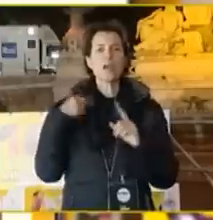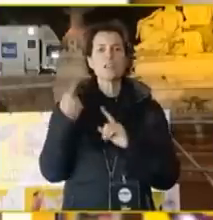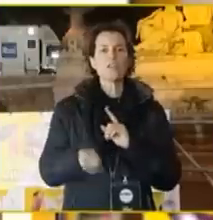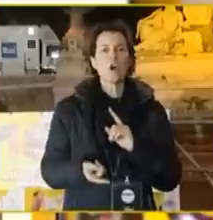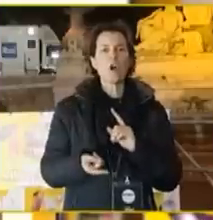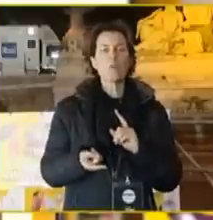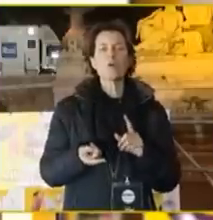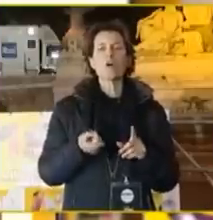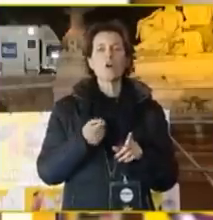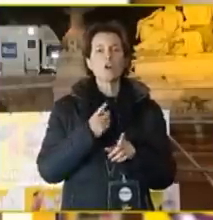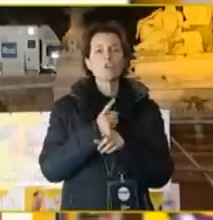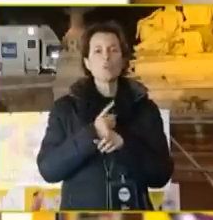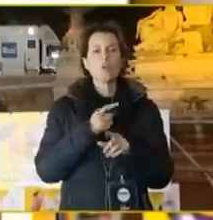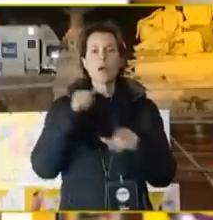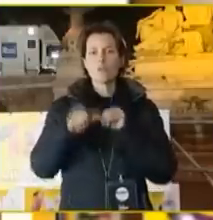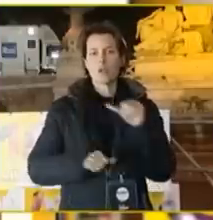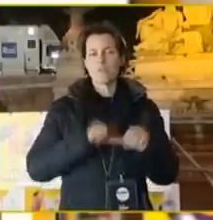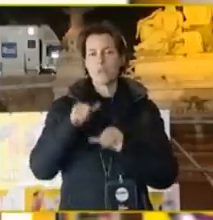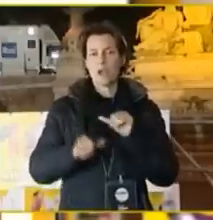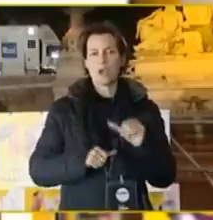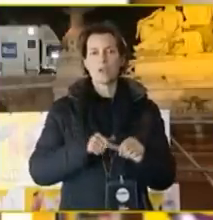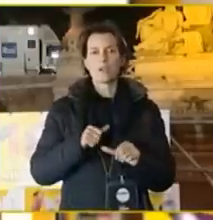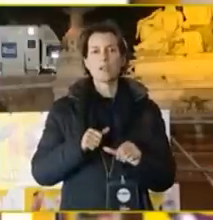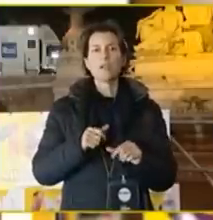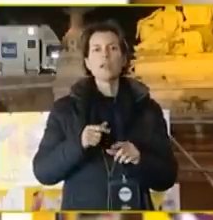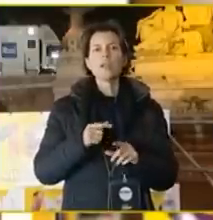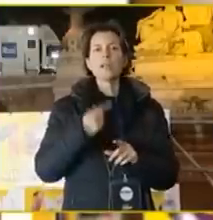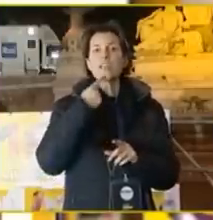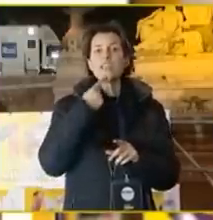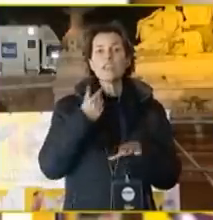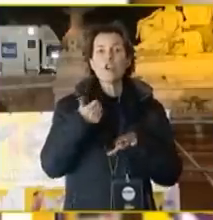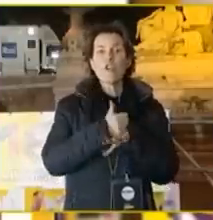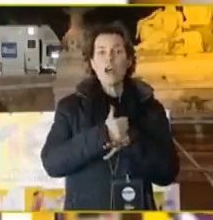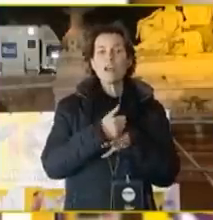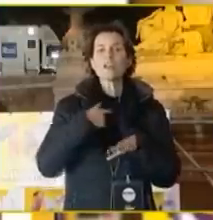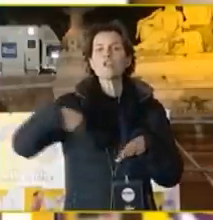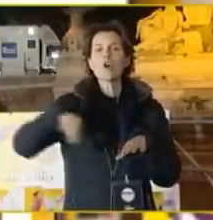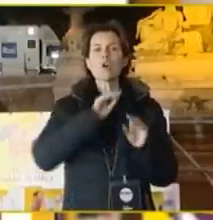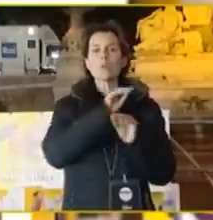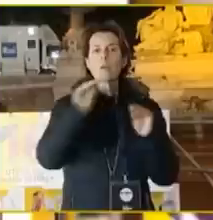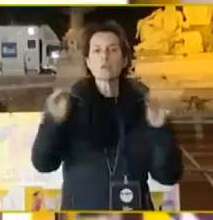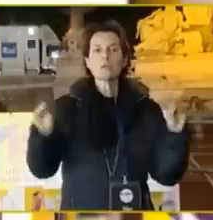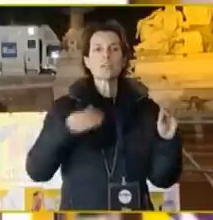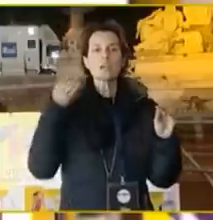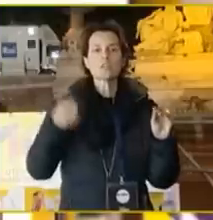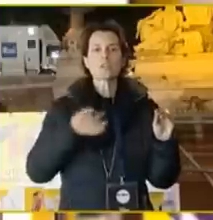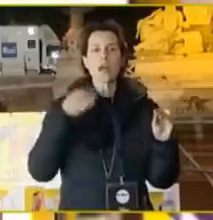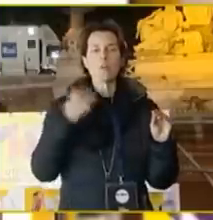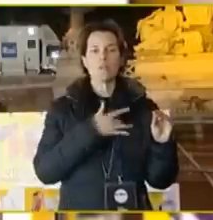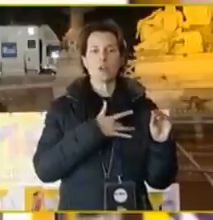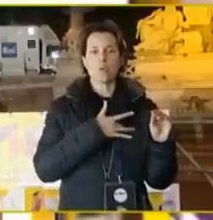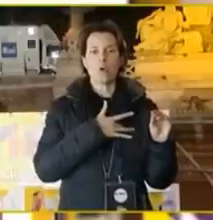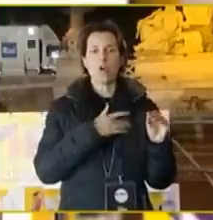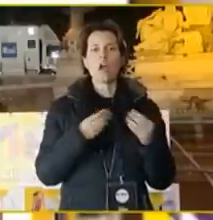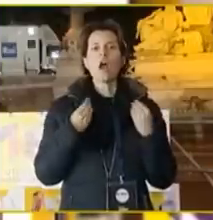Noi abbiamo sempre chiesto a chi governa umanità. Quando fai la legge sui contratti sul lavoro,